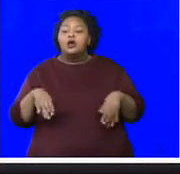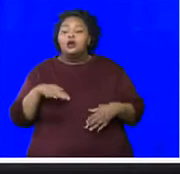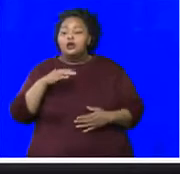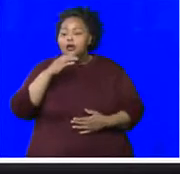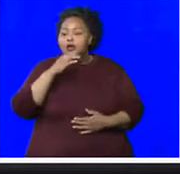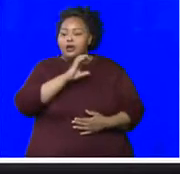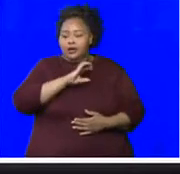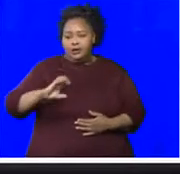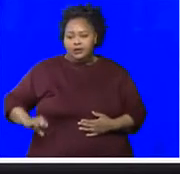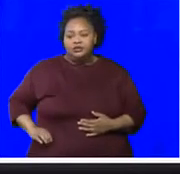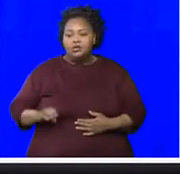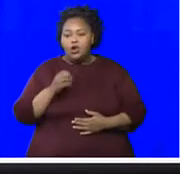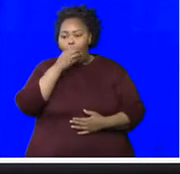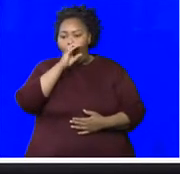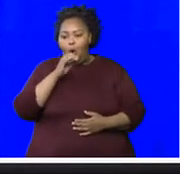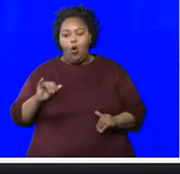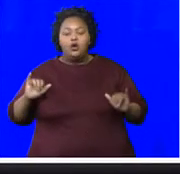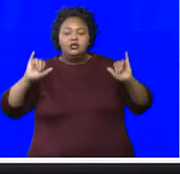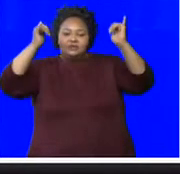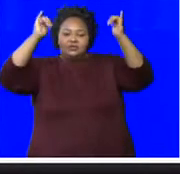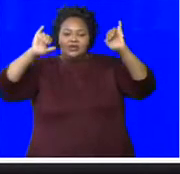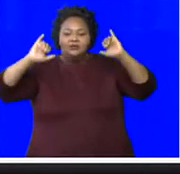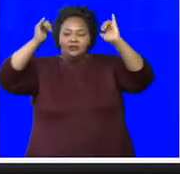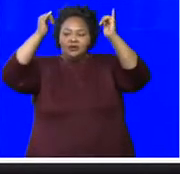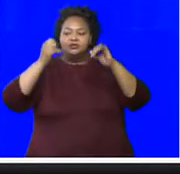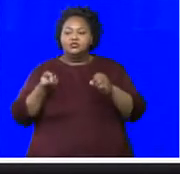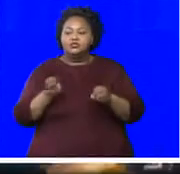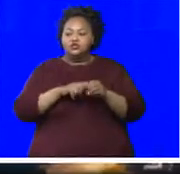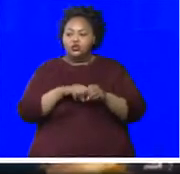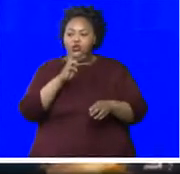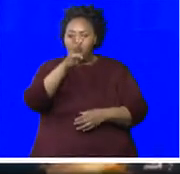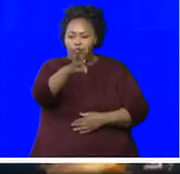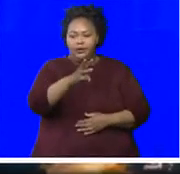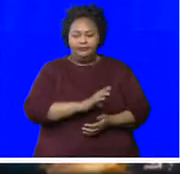emdluli nginasifiso Ncumalo ezulwini